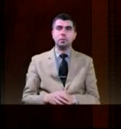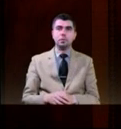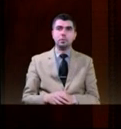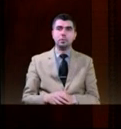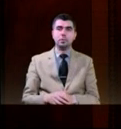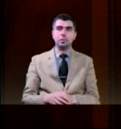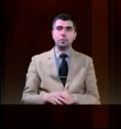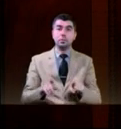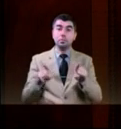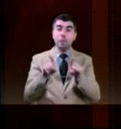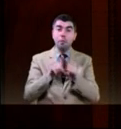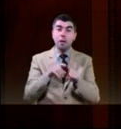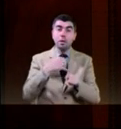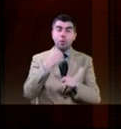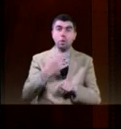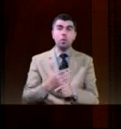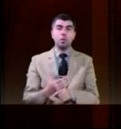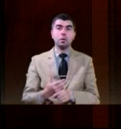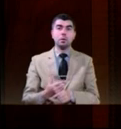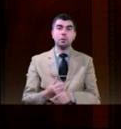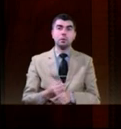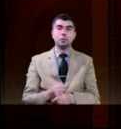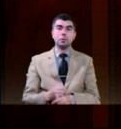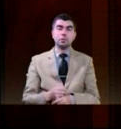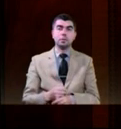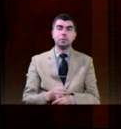يعني بحال اللي بغيت تقول